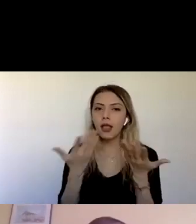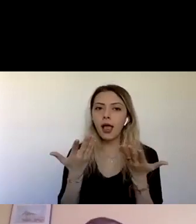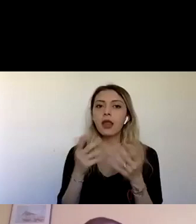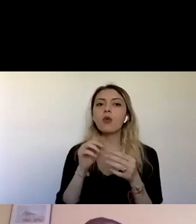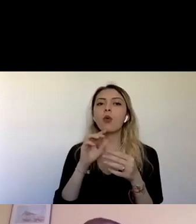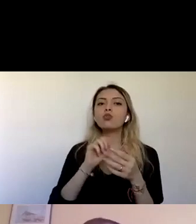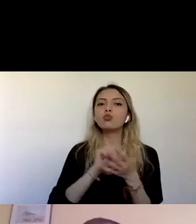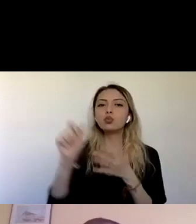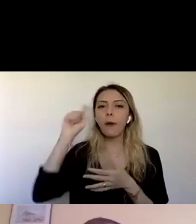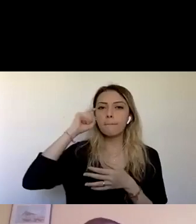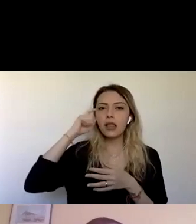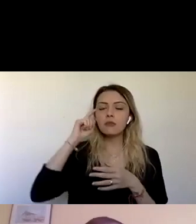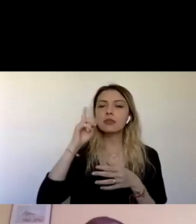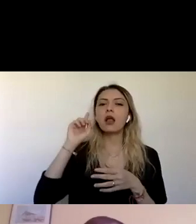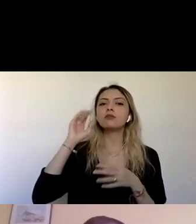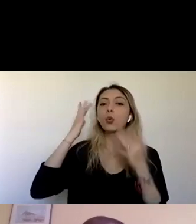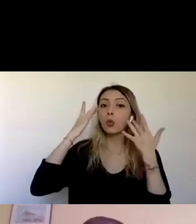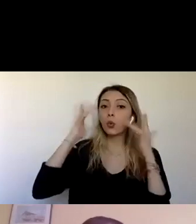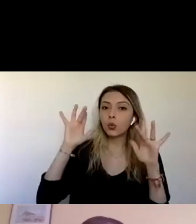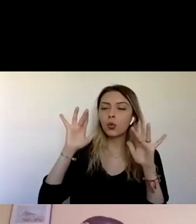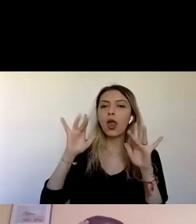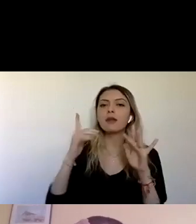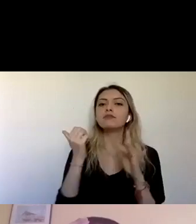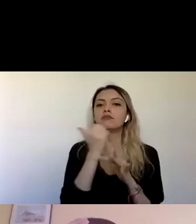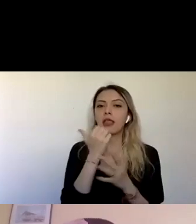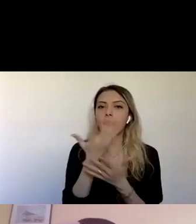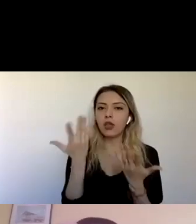bir avuç özel şirket tarafından kilit altına alınıyor diyor.